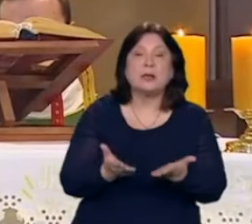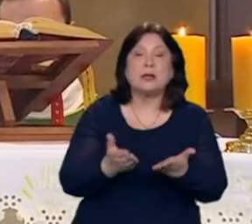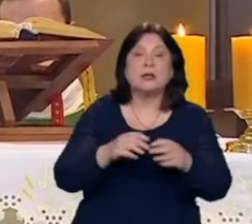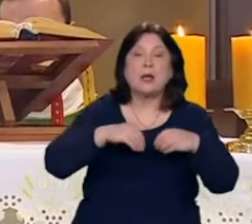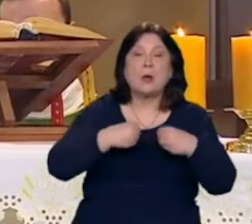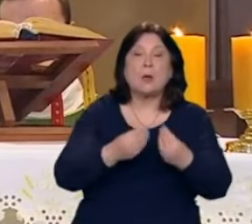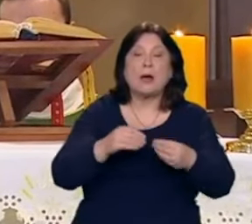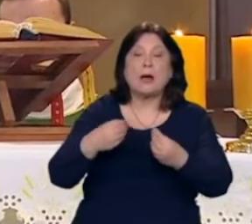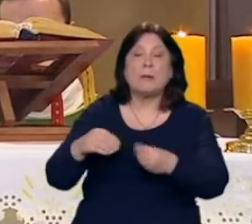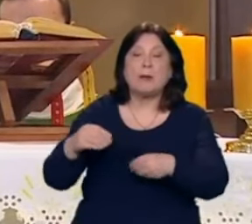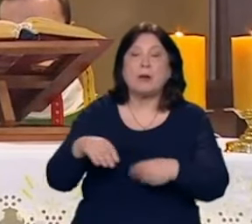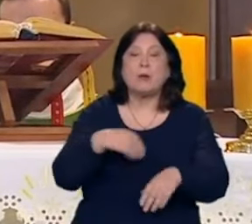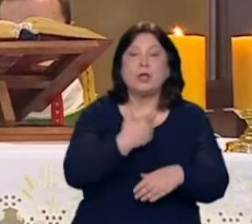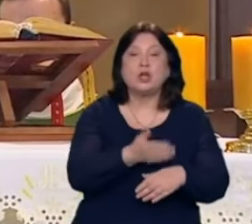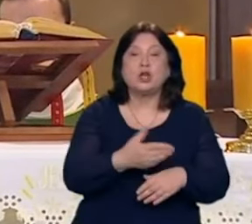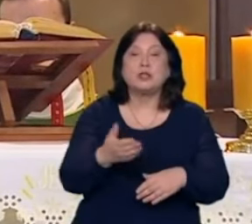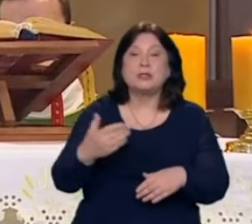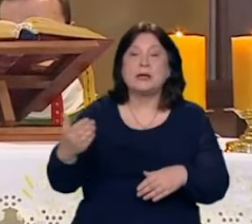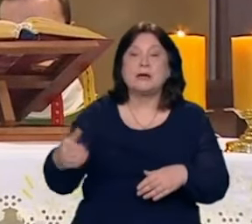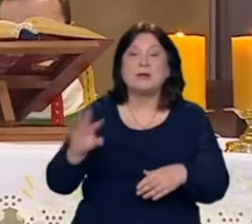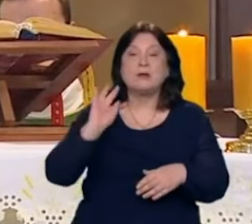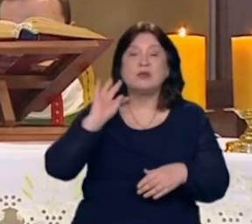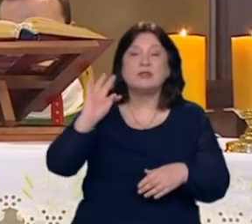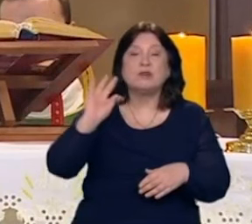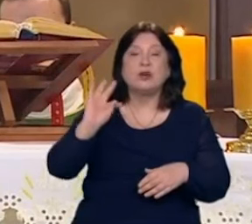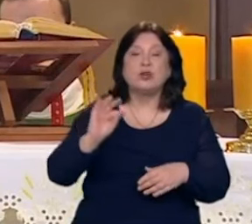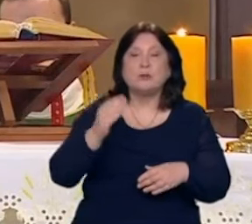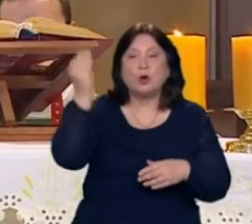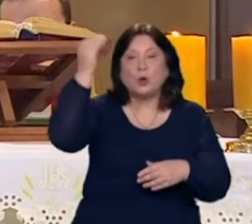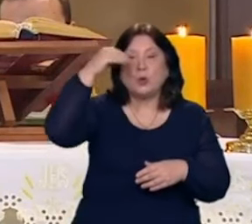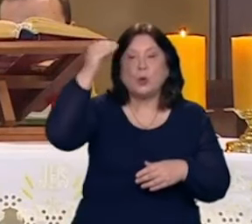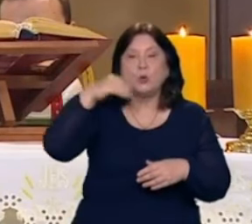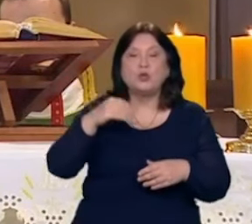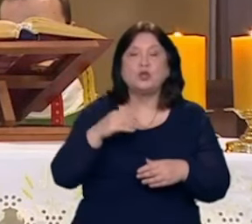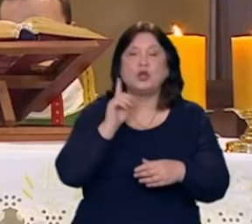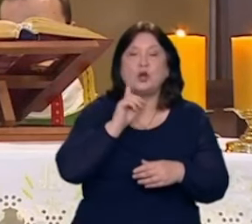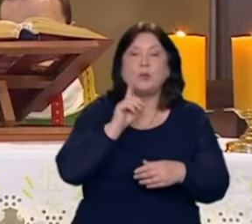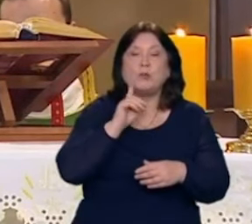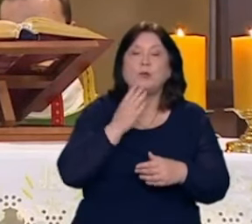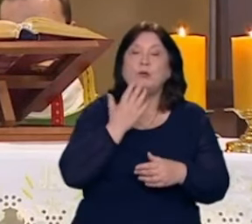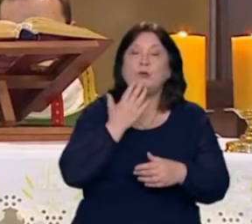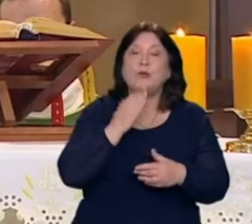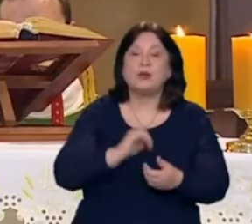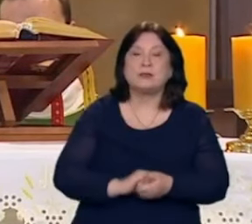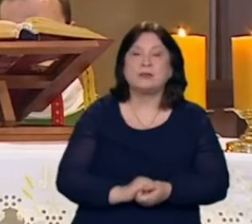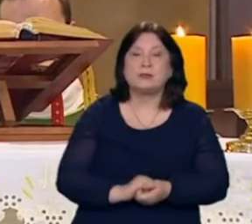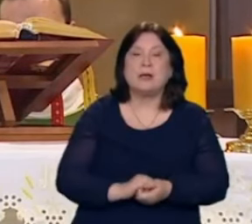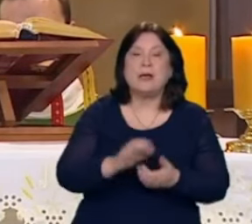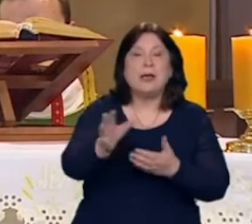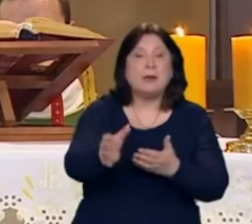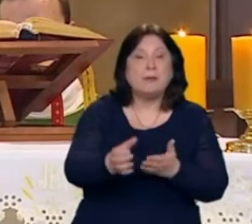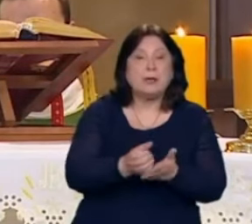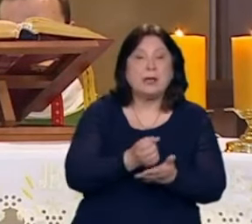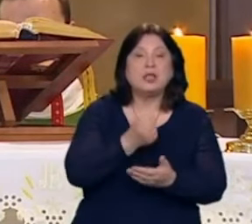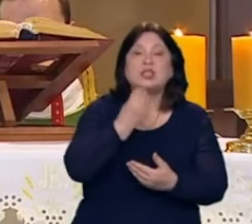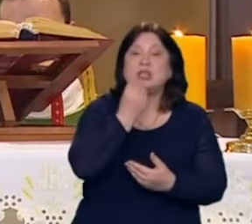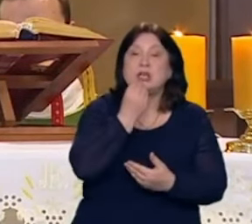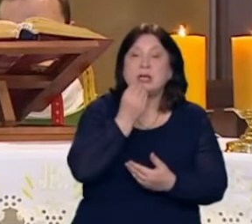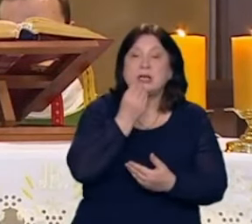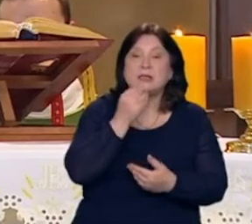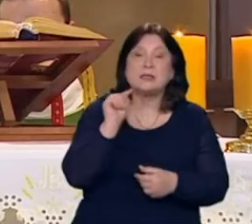łamał i rozdawał swoim uczniom mówiąc Bierzcie i